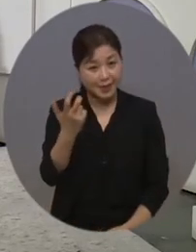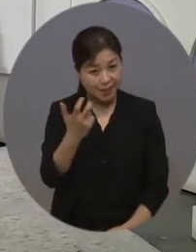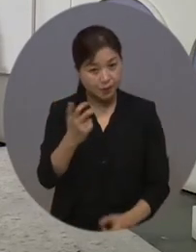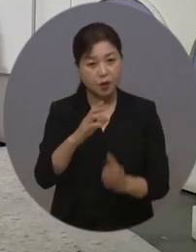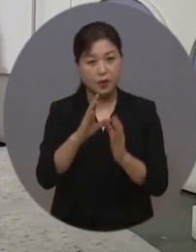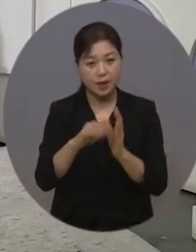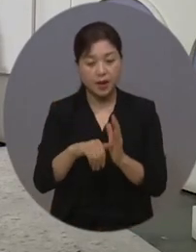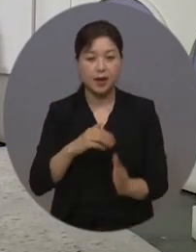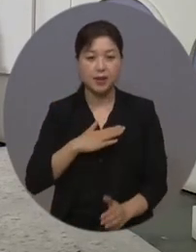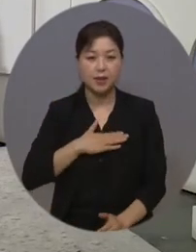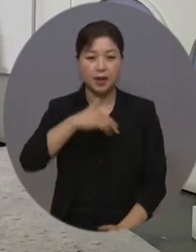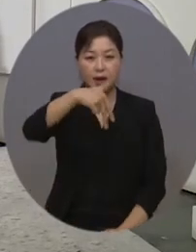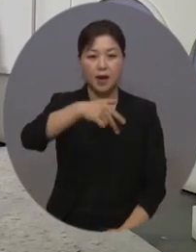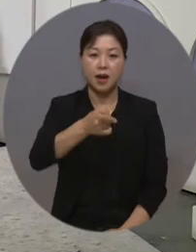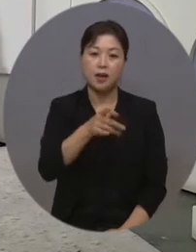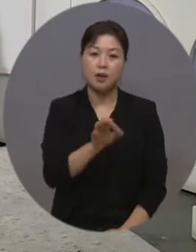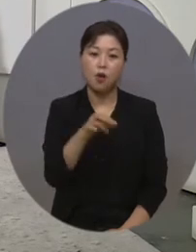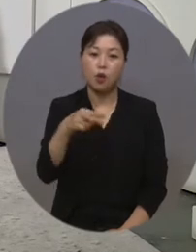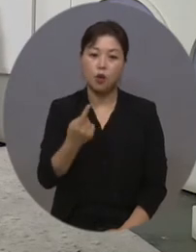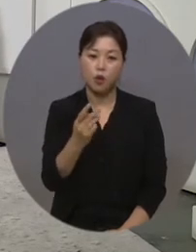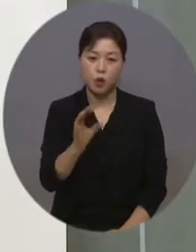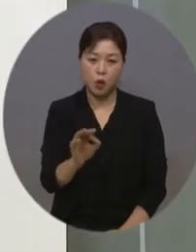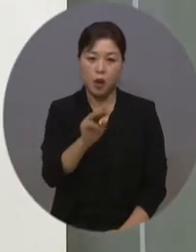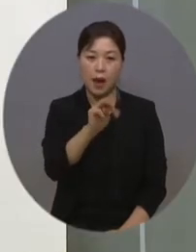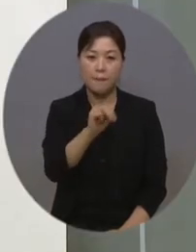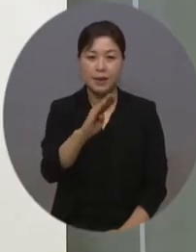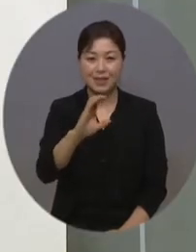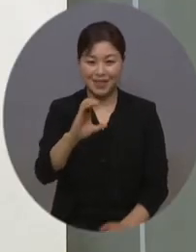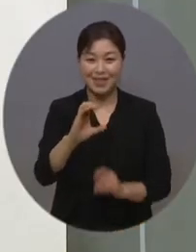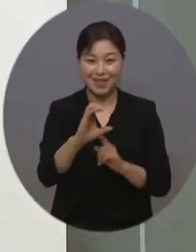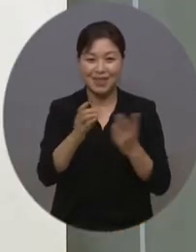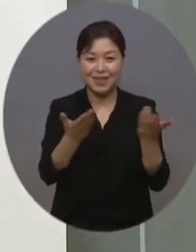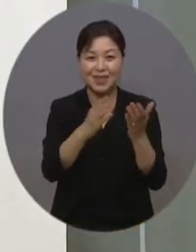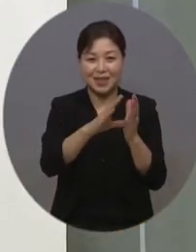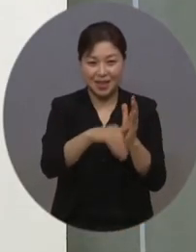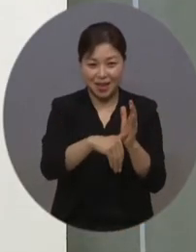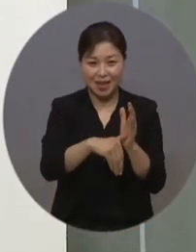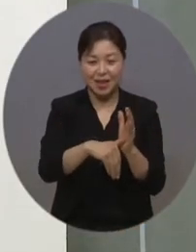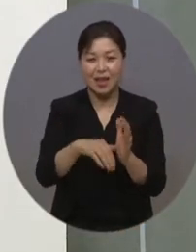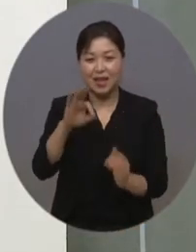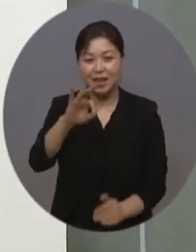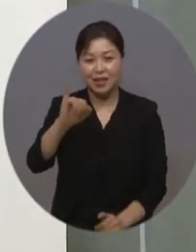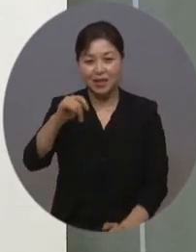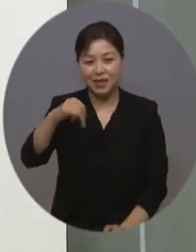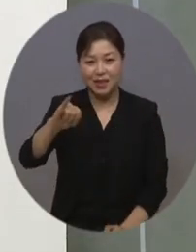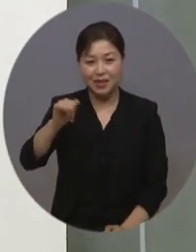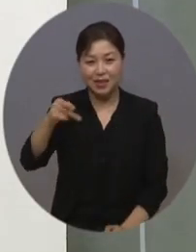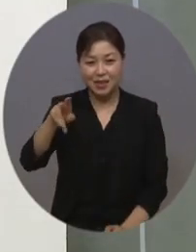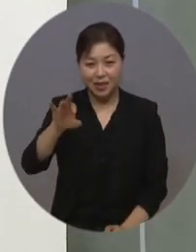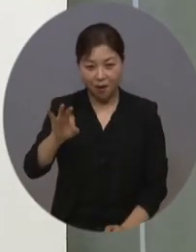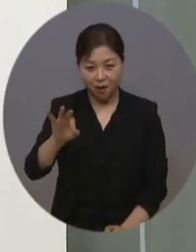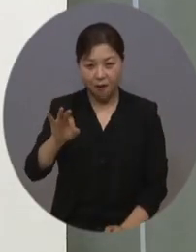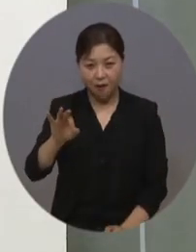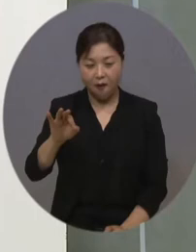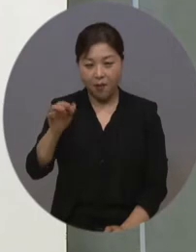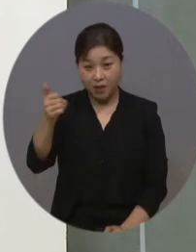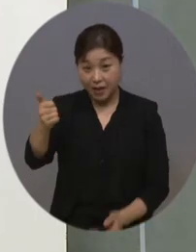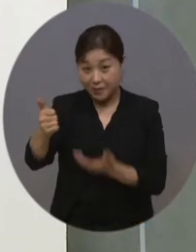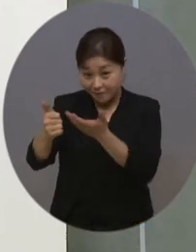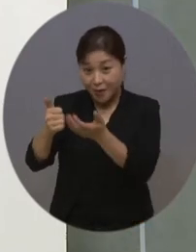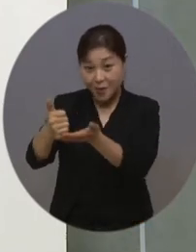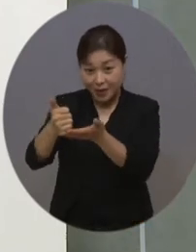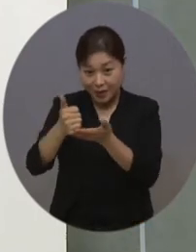1970년대 제가 정동 MBC에 있을 때 그렇죠. 예, 모처럼 이시영 박사님을 모시고 예,